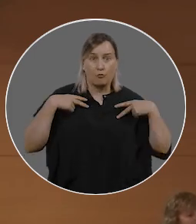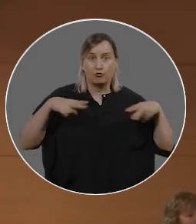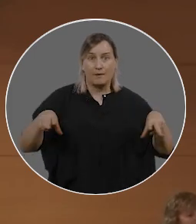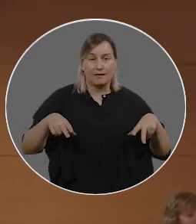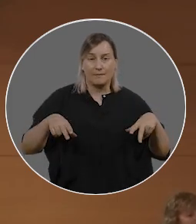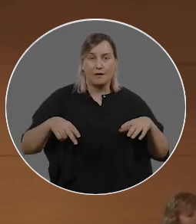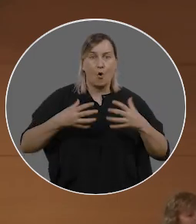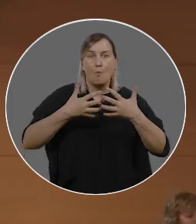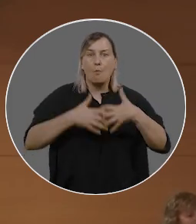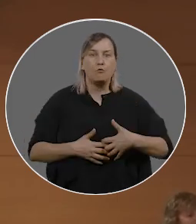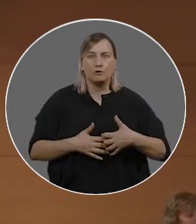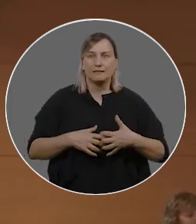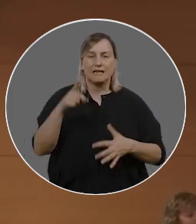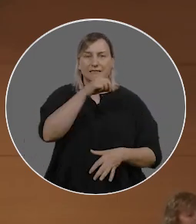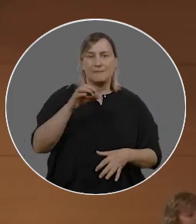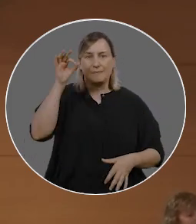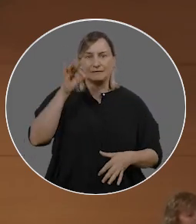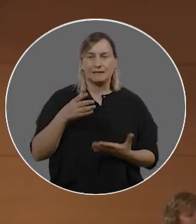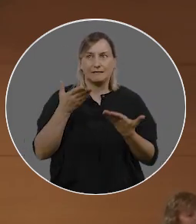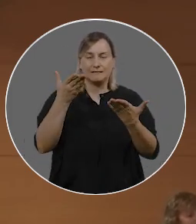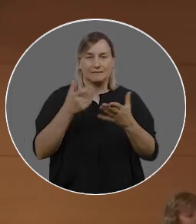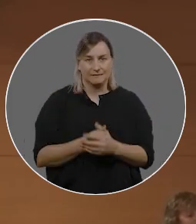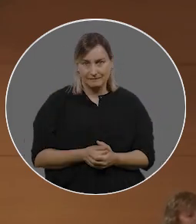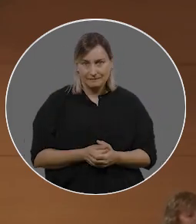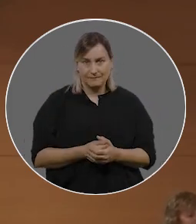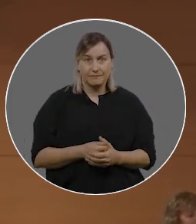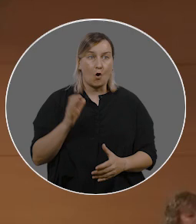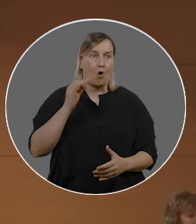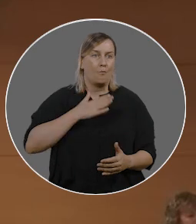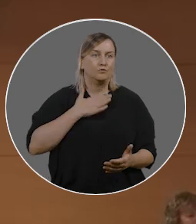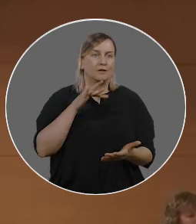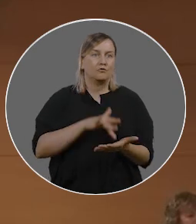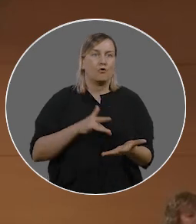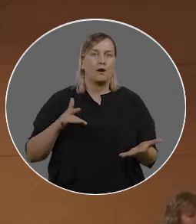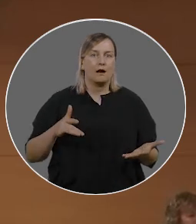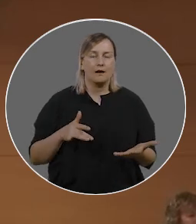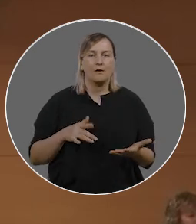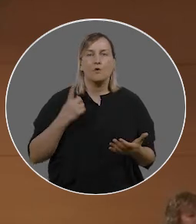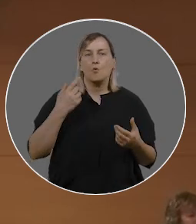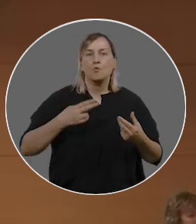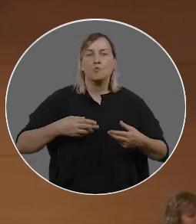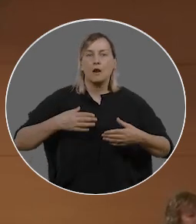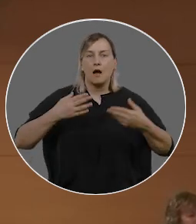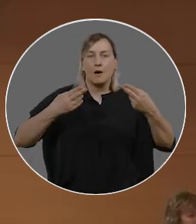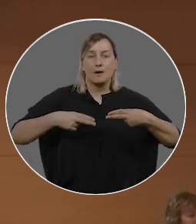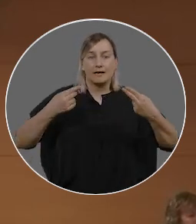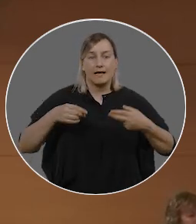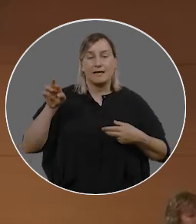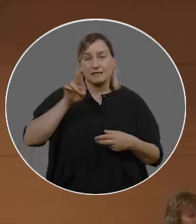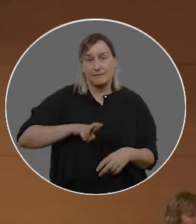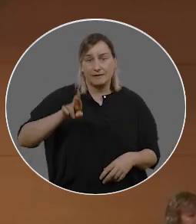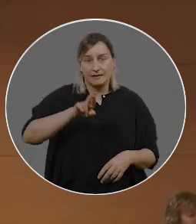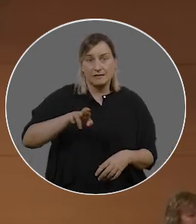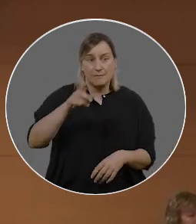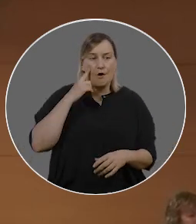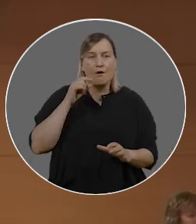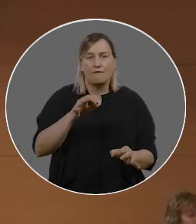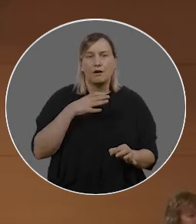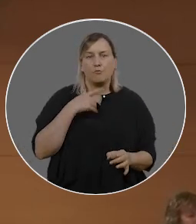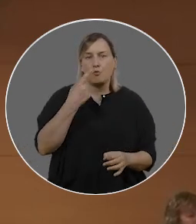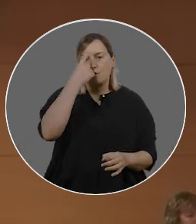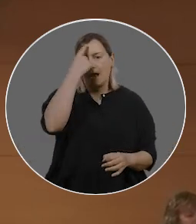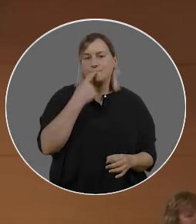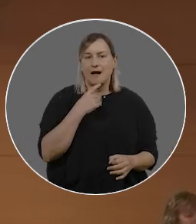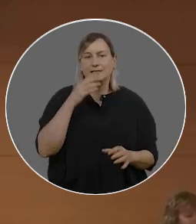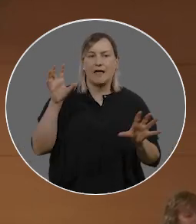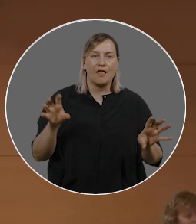que bloqueja completament, no? Llavors, clar, o a lo millor tens una barrera que es repeteix contínuament, però que